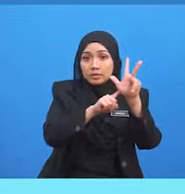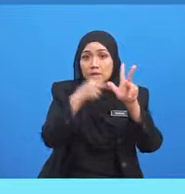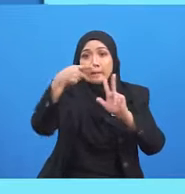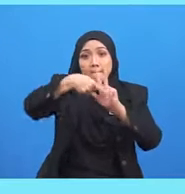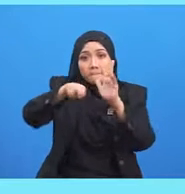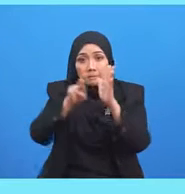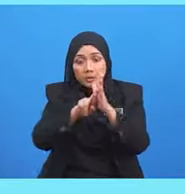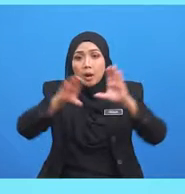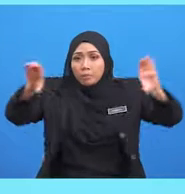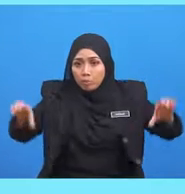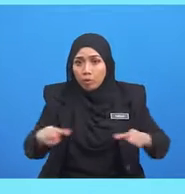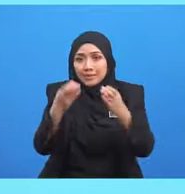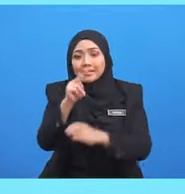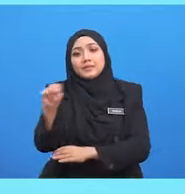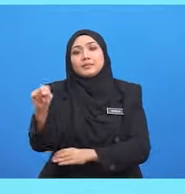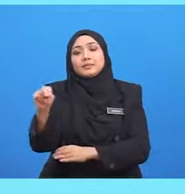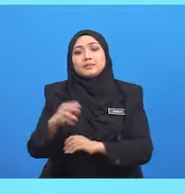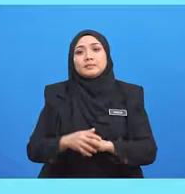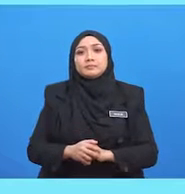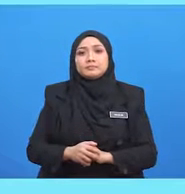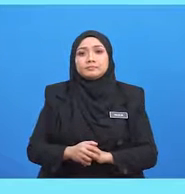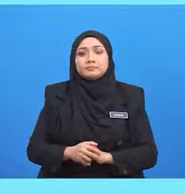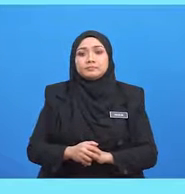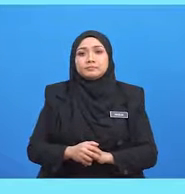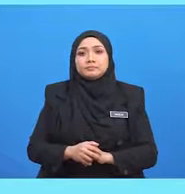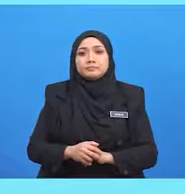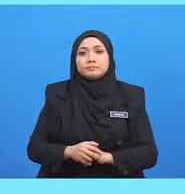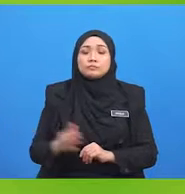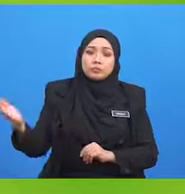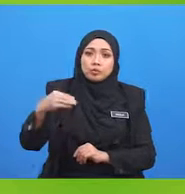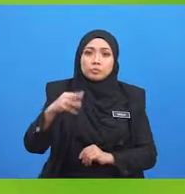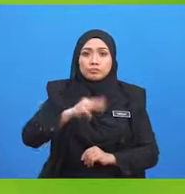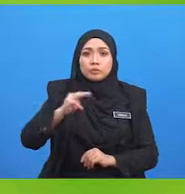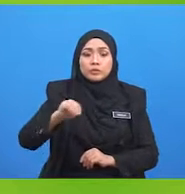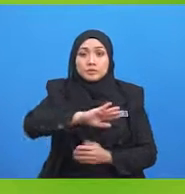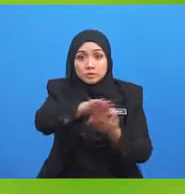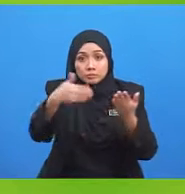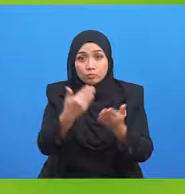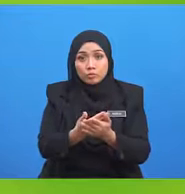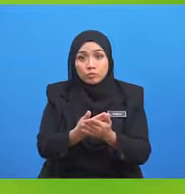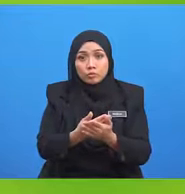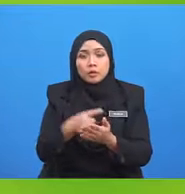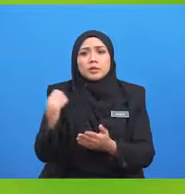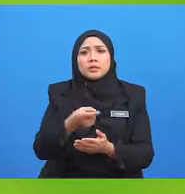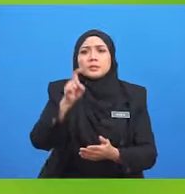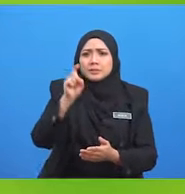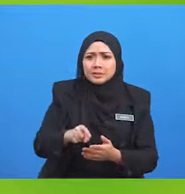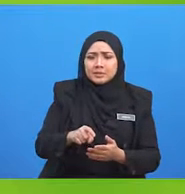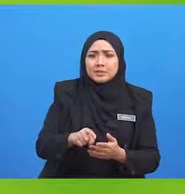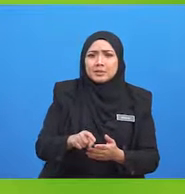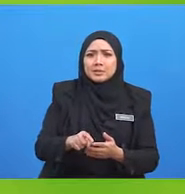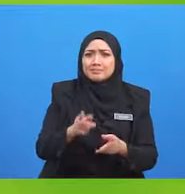ketiga, perbuatan, iaitu di mana perbuatan yang kita lakukan. Jom murid-murid semua, kita